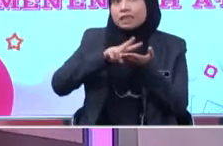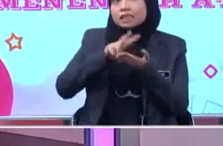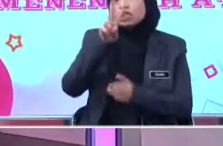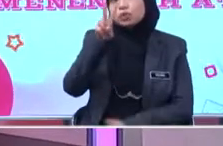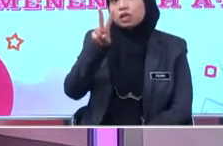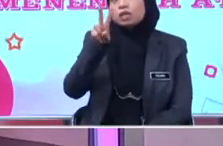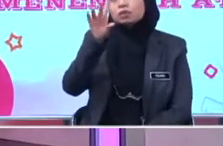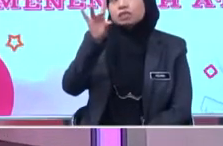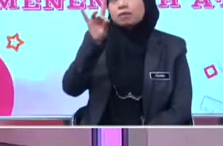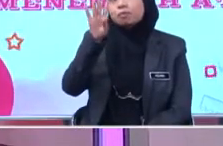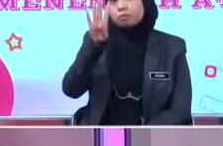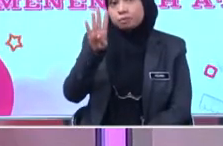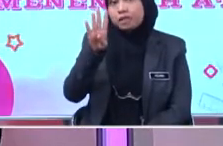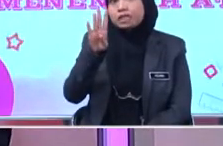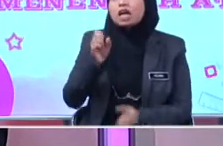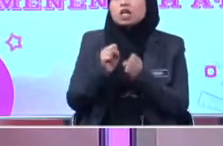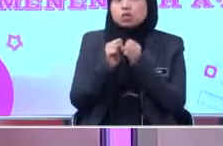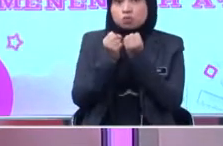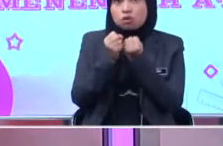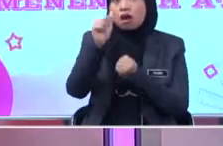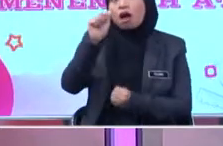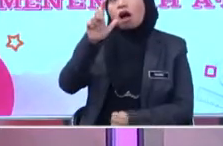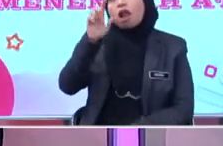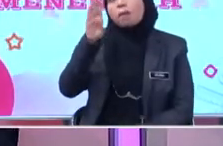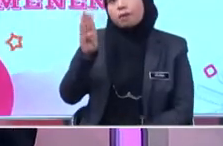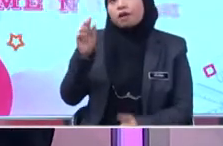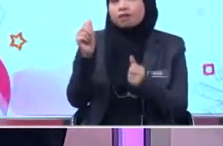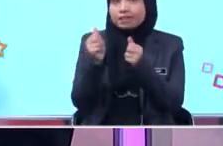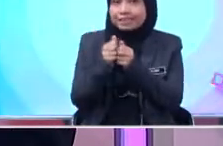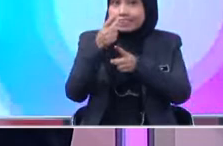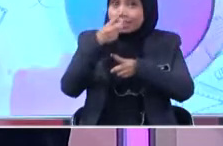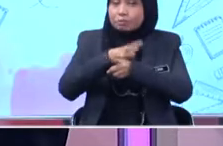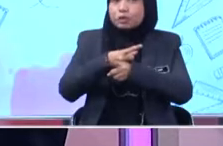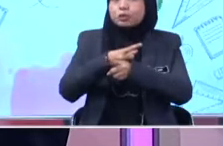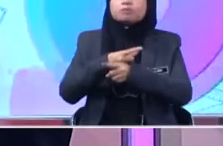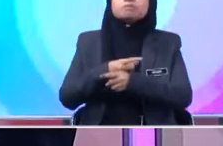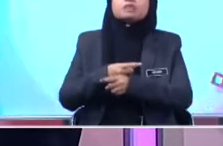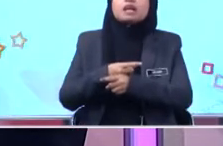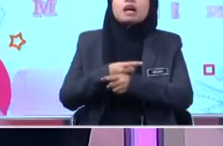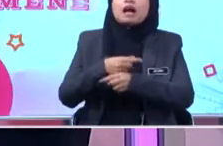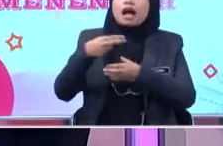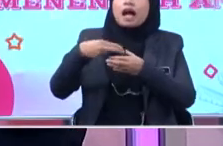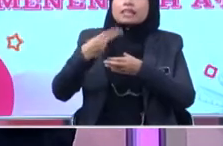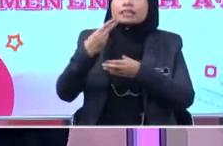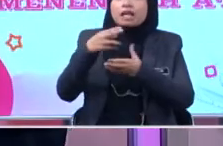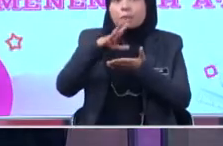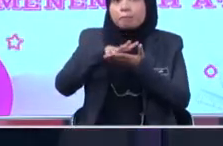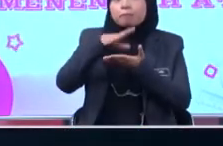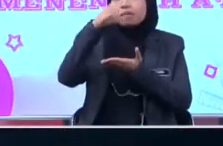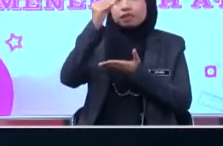284 surah al-baqarah dengan betul administered pembelajaran dan hasil pembelajaran